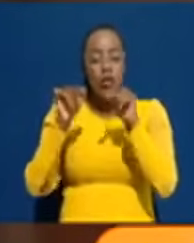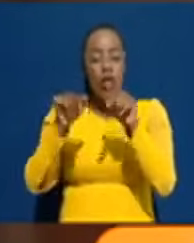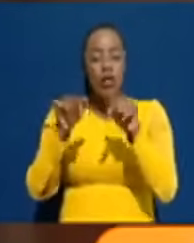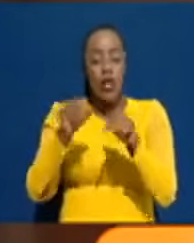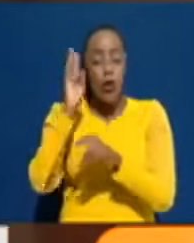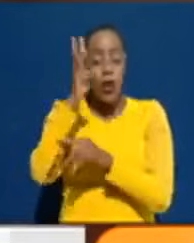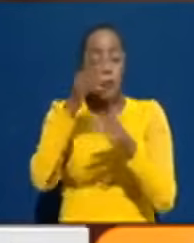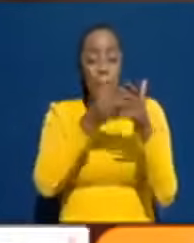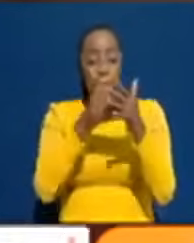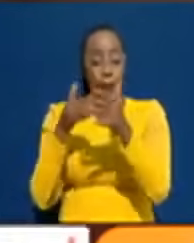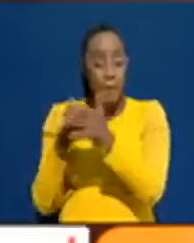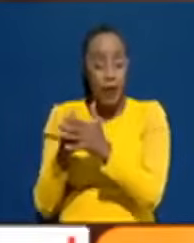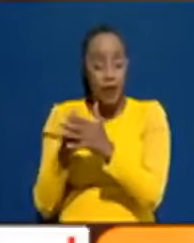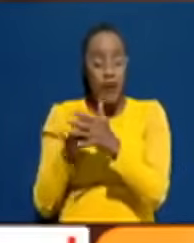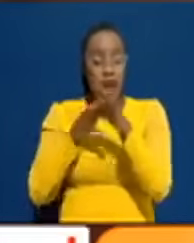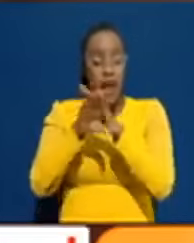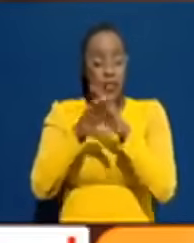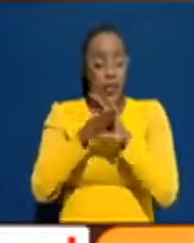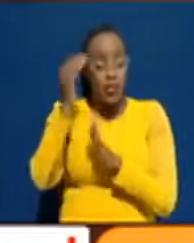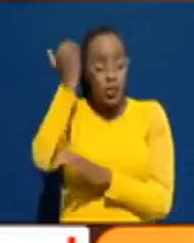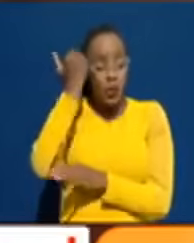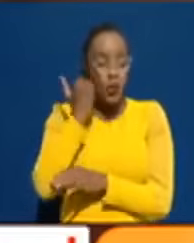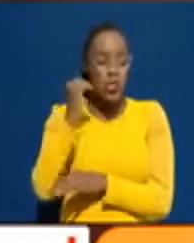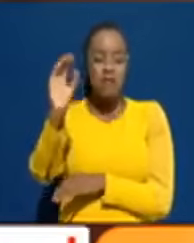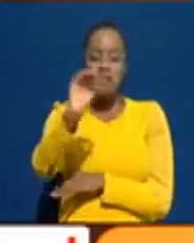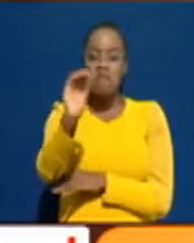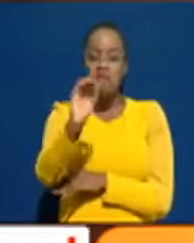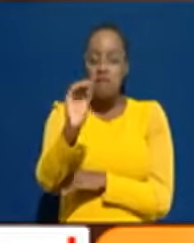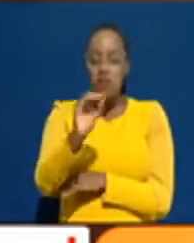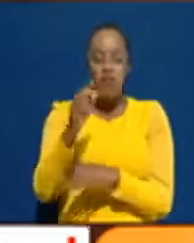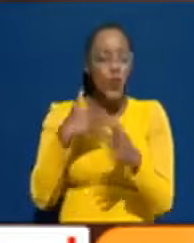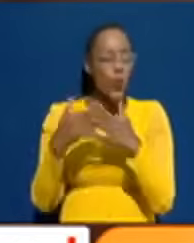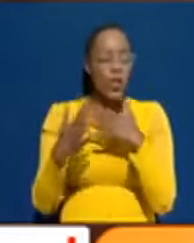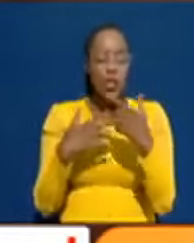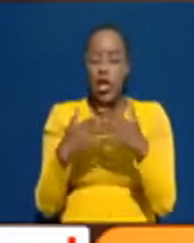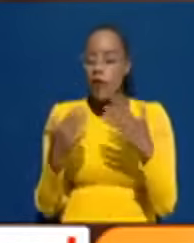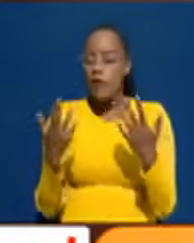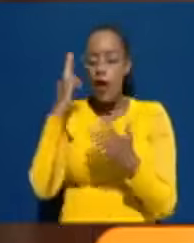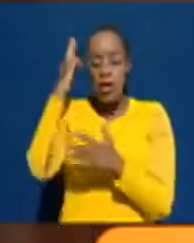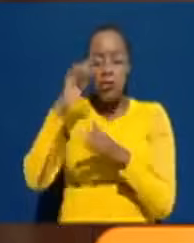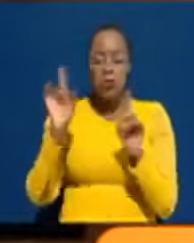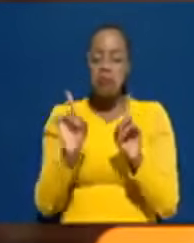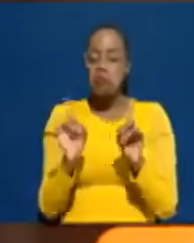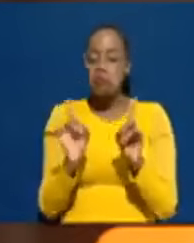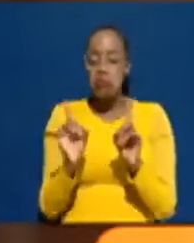be denied access to court for whatever cause or reason.